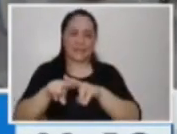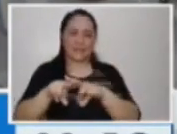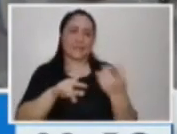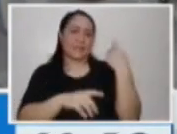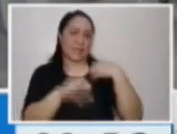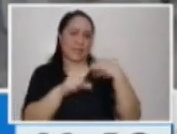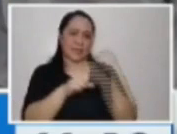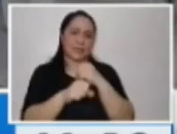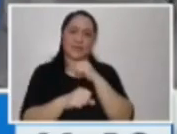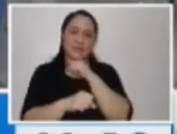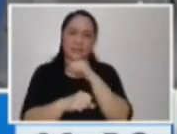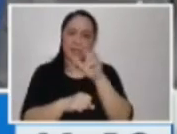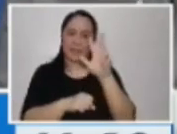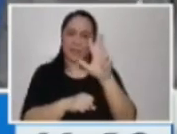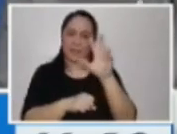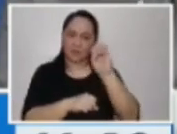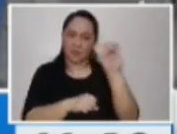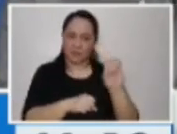this trend?